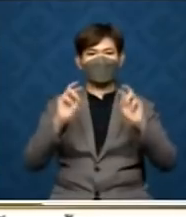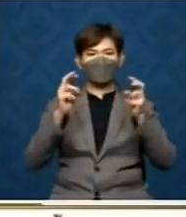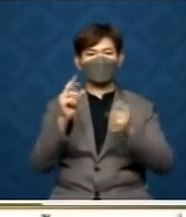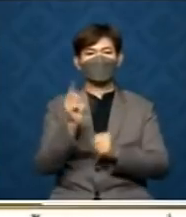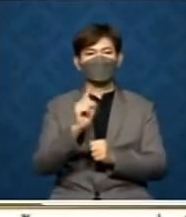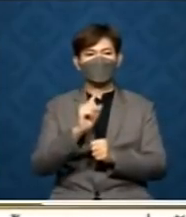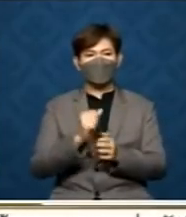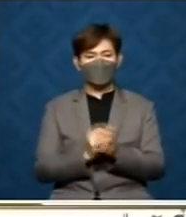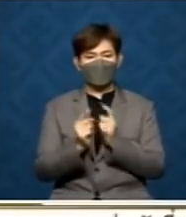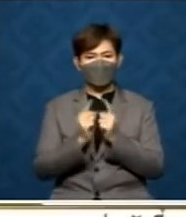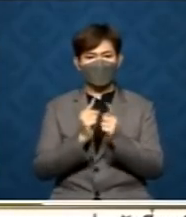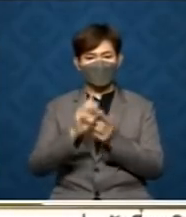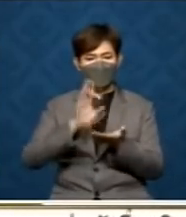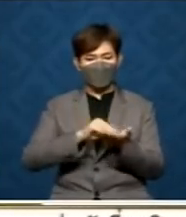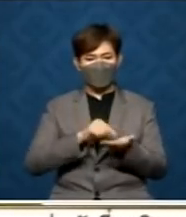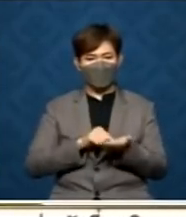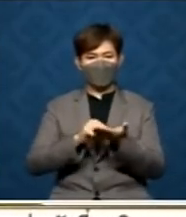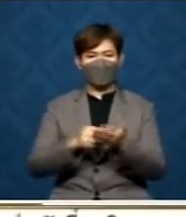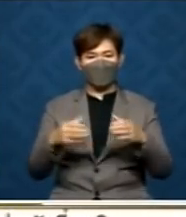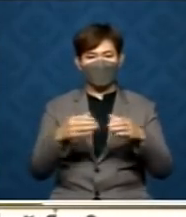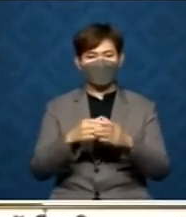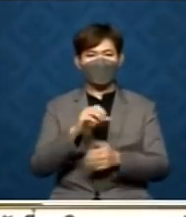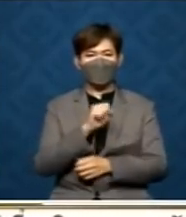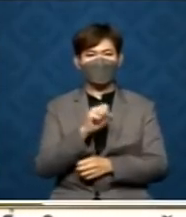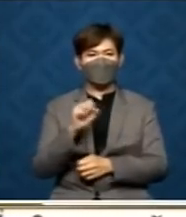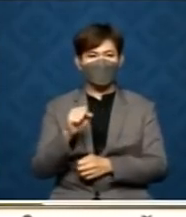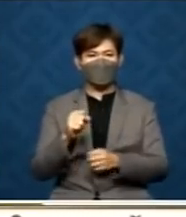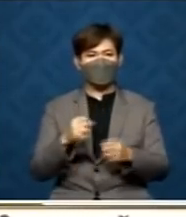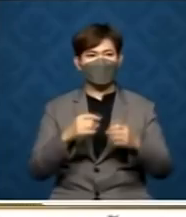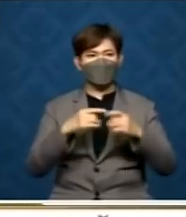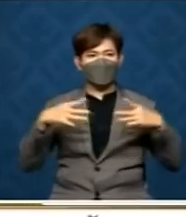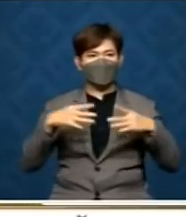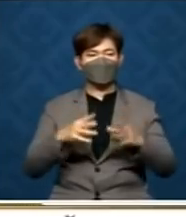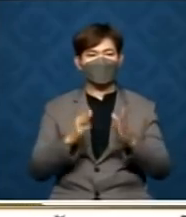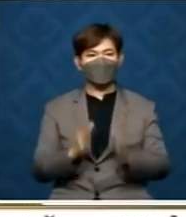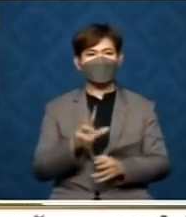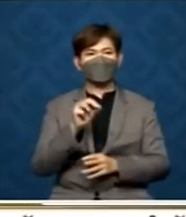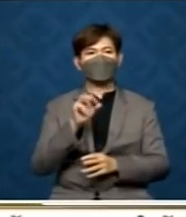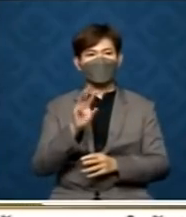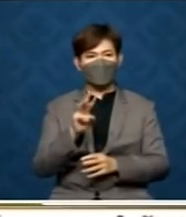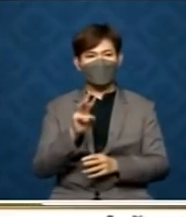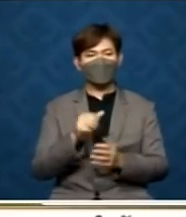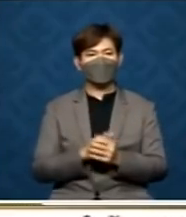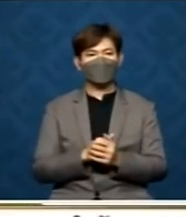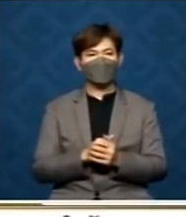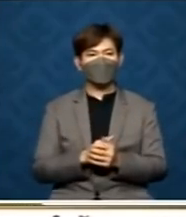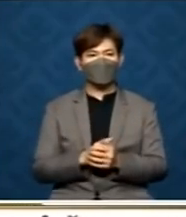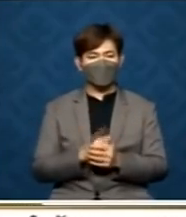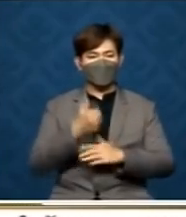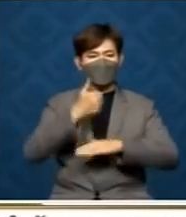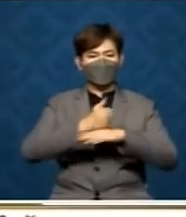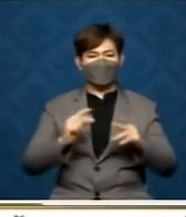อ้างจากการพูดคุยจากการเสนอของเพื่อนสมาชิกฝ่ายการ 36ชีวิตรัฐมนตรีก็ไม่น้อยกว่าของ